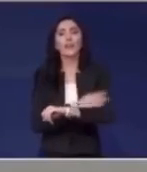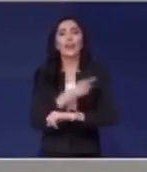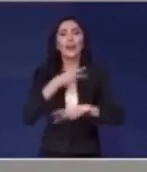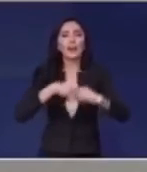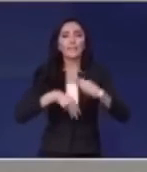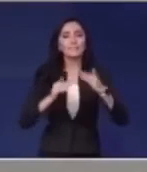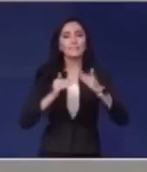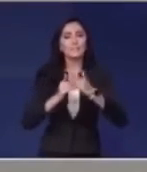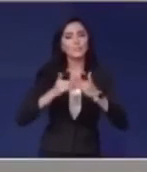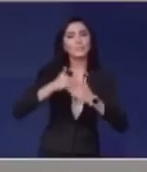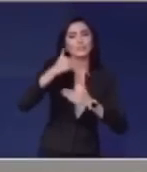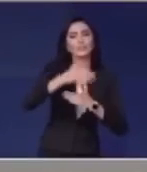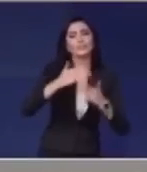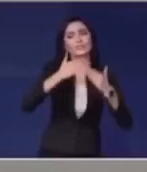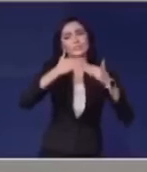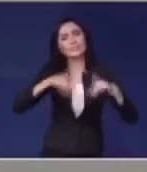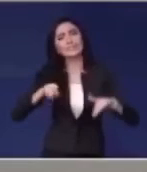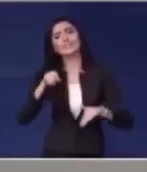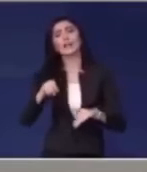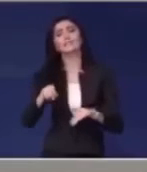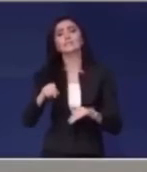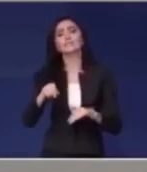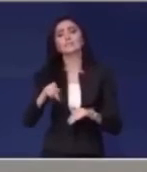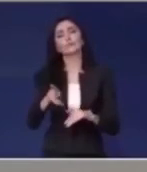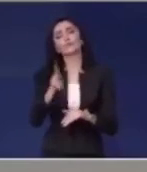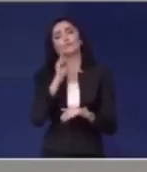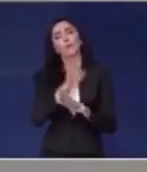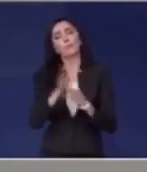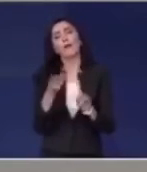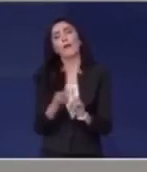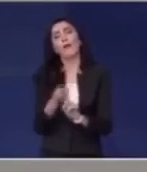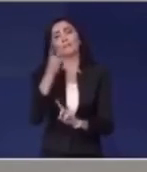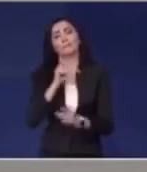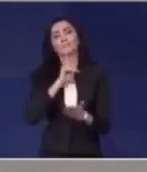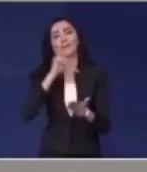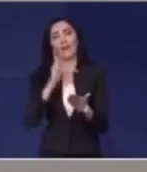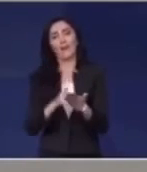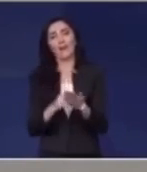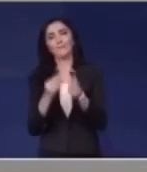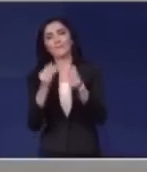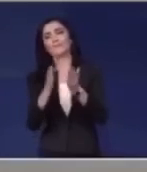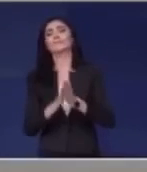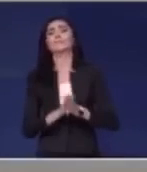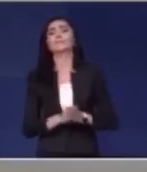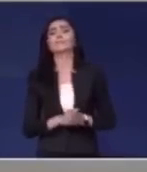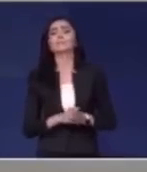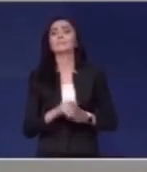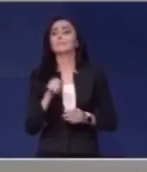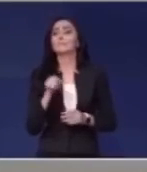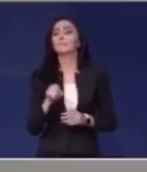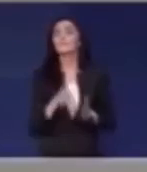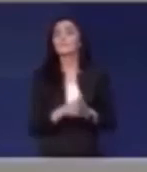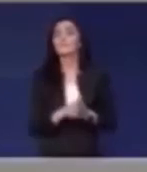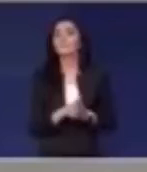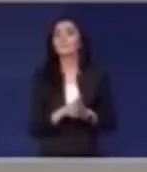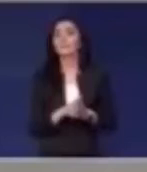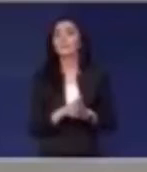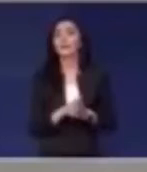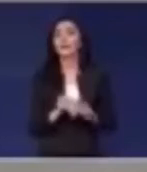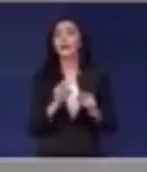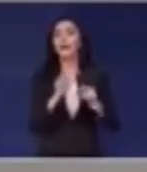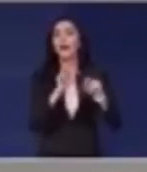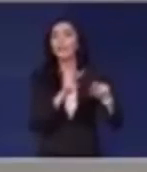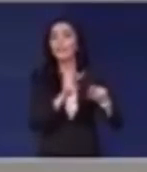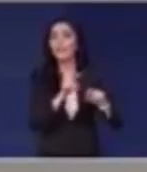geniş çıkış sınırlandırmasını sona erdirmeyi kararlaştırdık Bunlar Adana